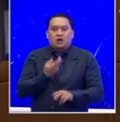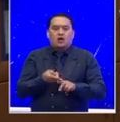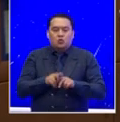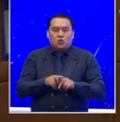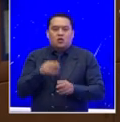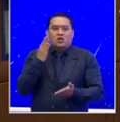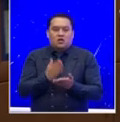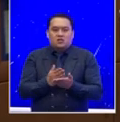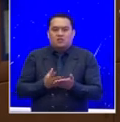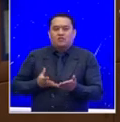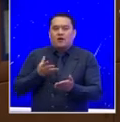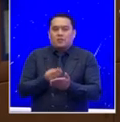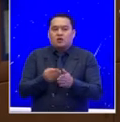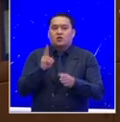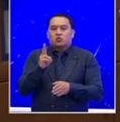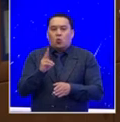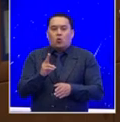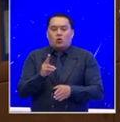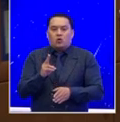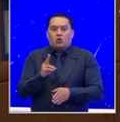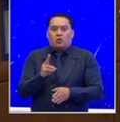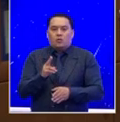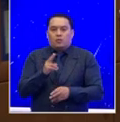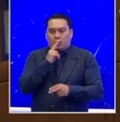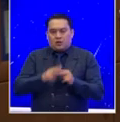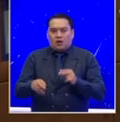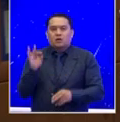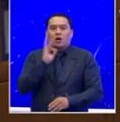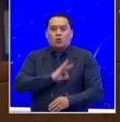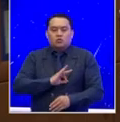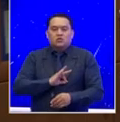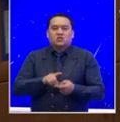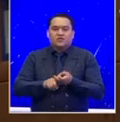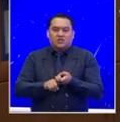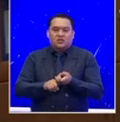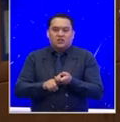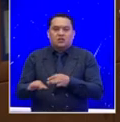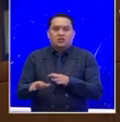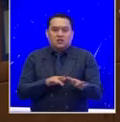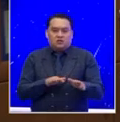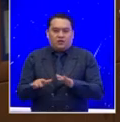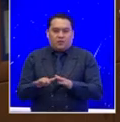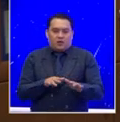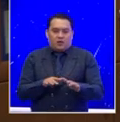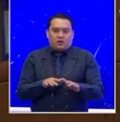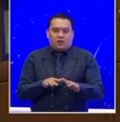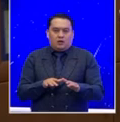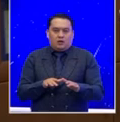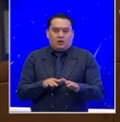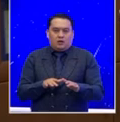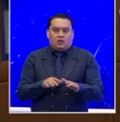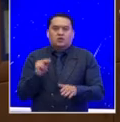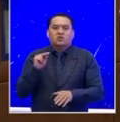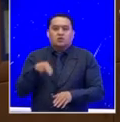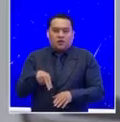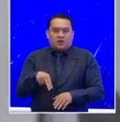на выплату, социальную выплату только те, кто потерял доход в связи с действиями во время